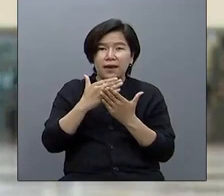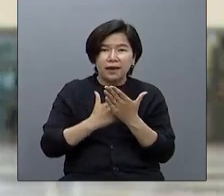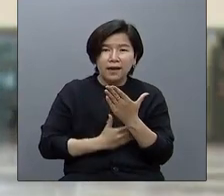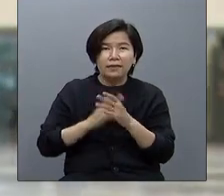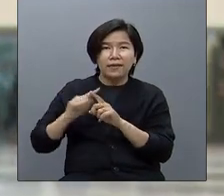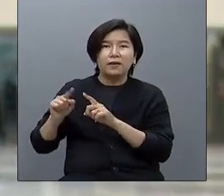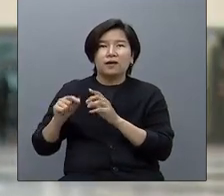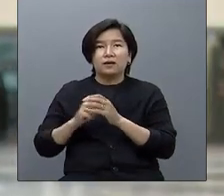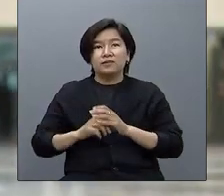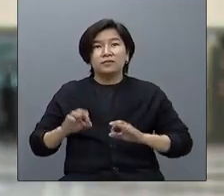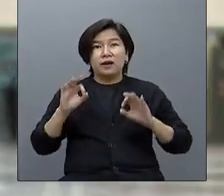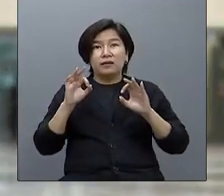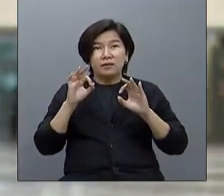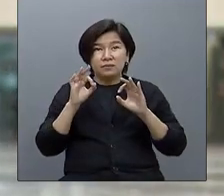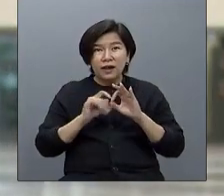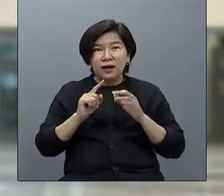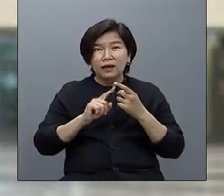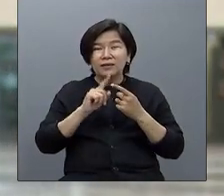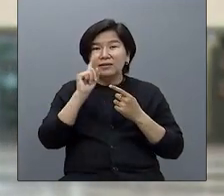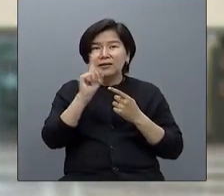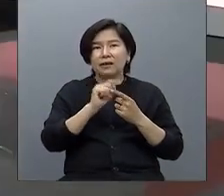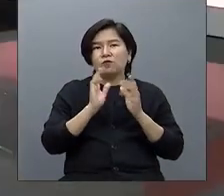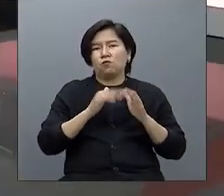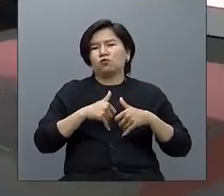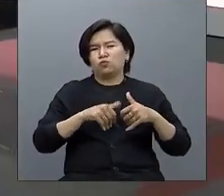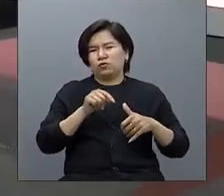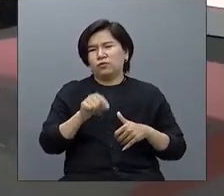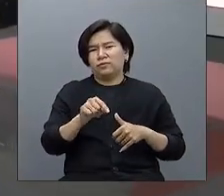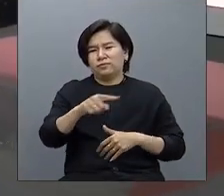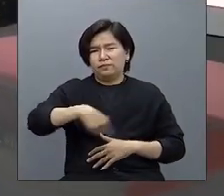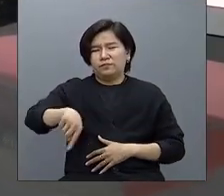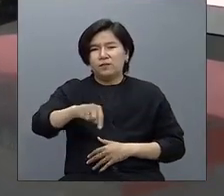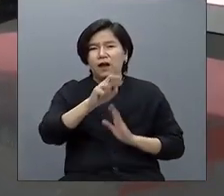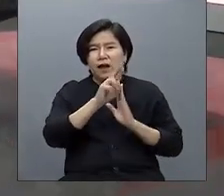อีกสิ่งหนึ่งที่สำคัญไม่แพ้กันก็คือวินัยของผู้กู้นี่แหละค่ะ ค่ะ